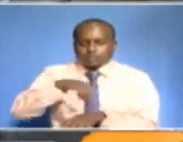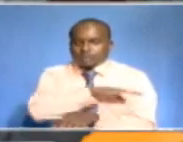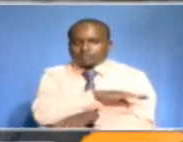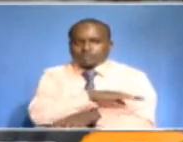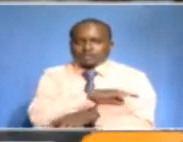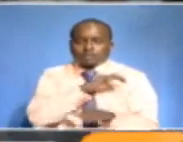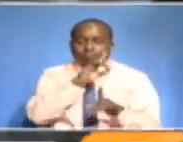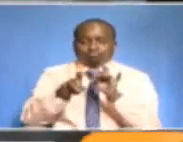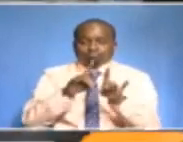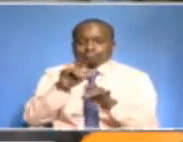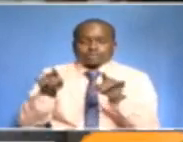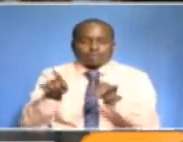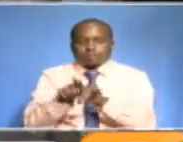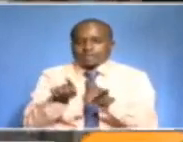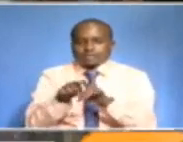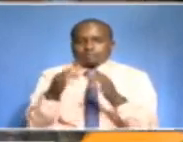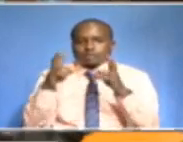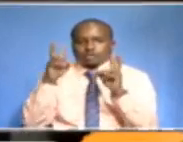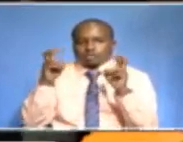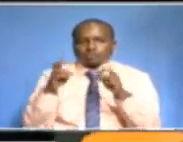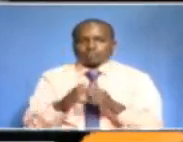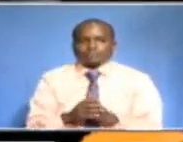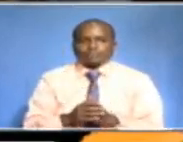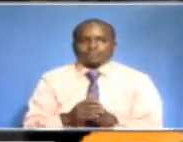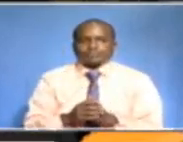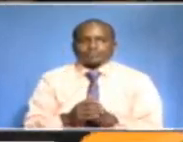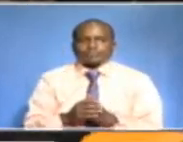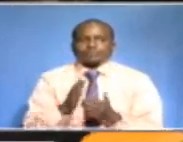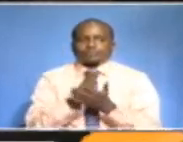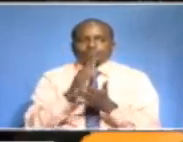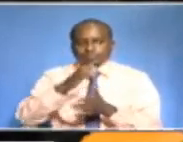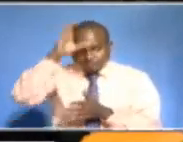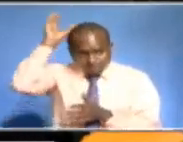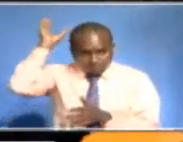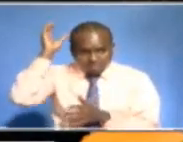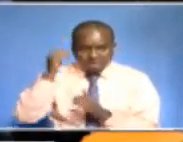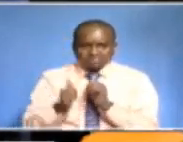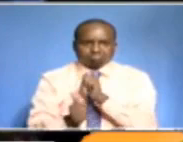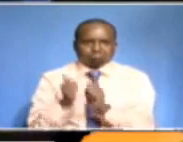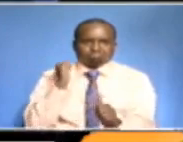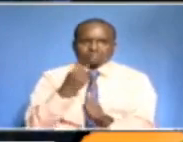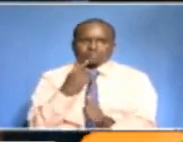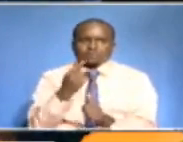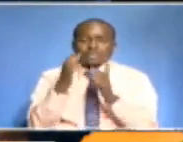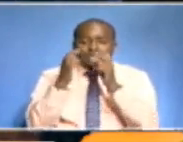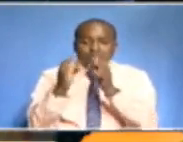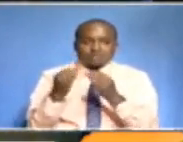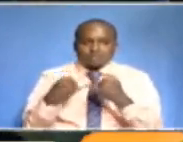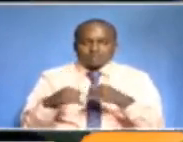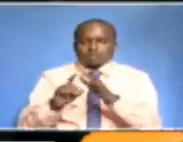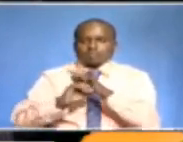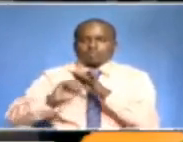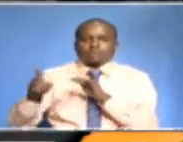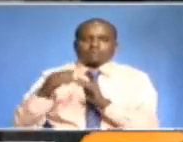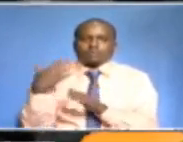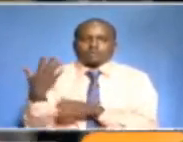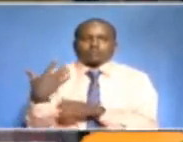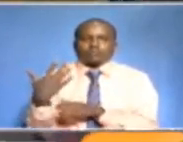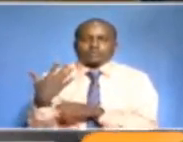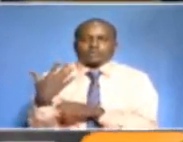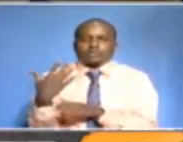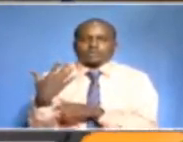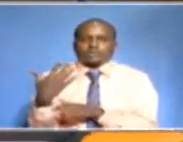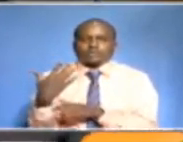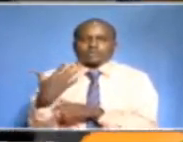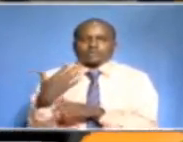na sakata hii ya Jari la wizi wa stak badhi Inga Cheb Kati Alida Kuki iapo jaro la konyok na stak badhi hizi Lilin